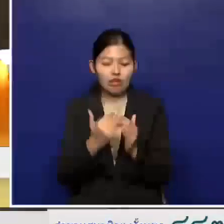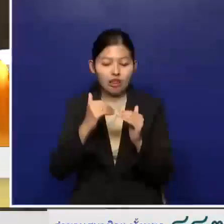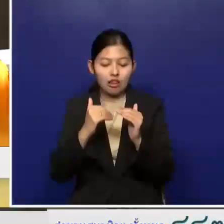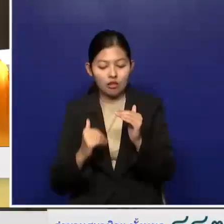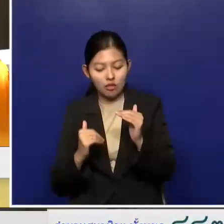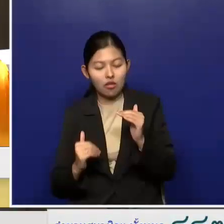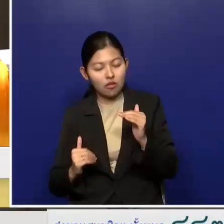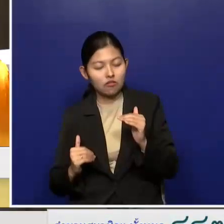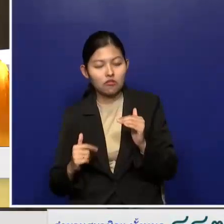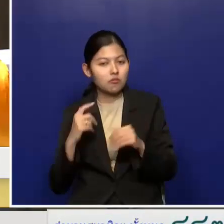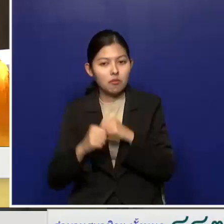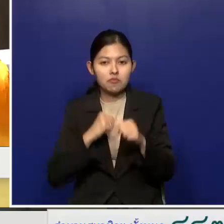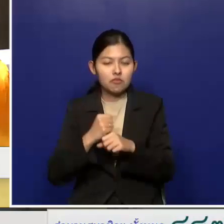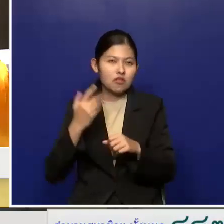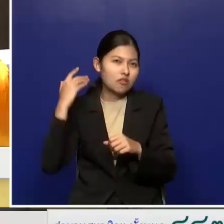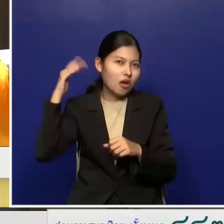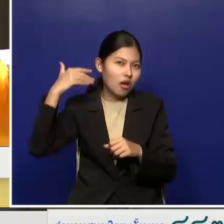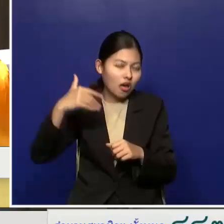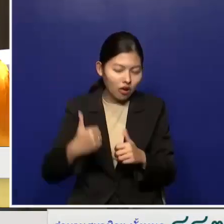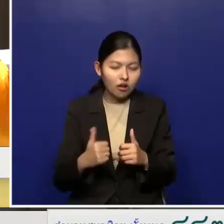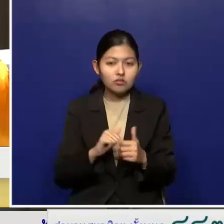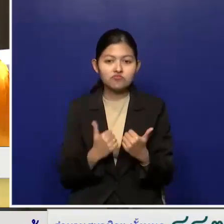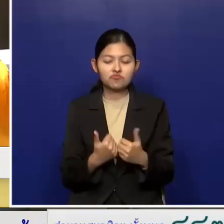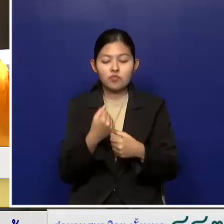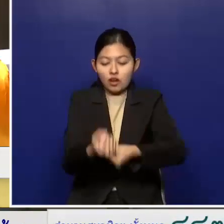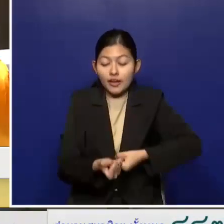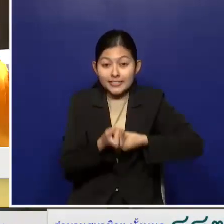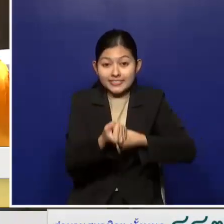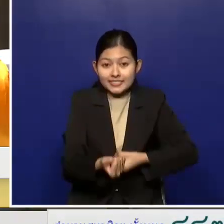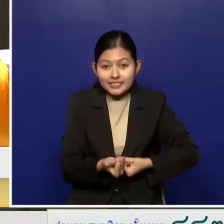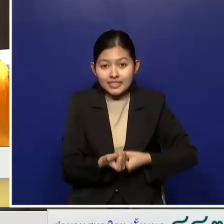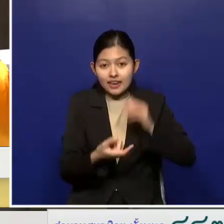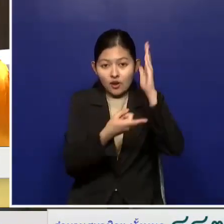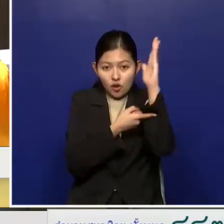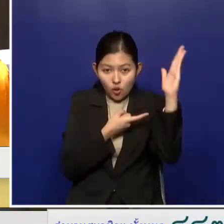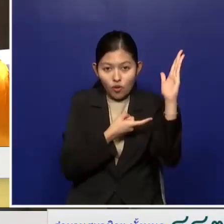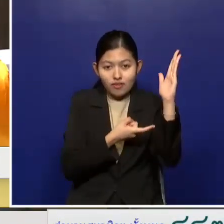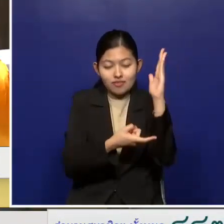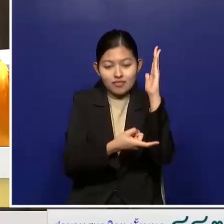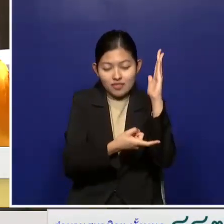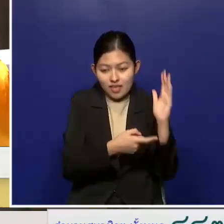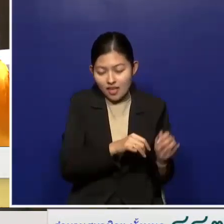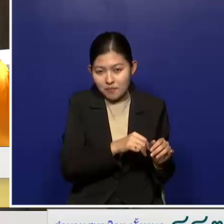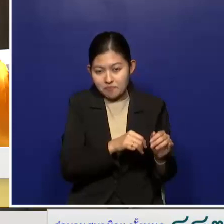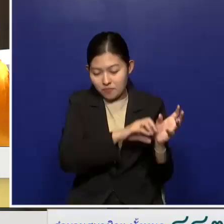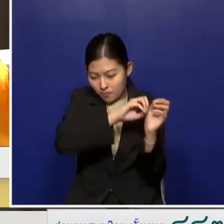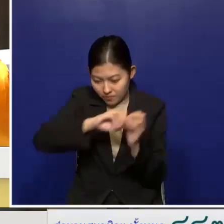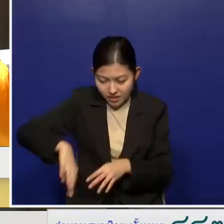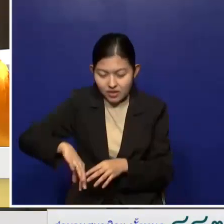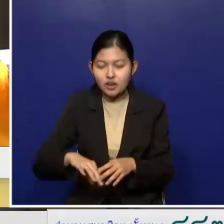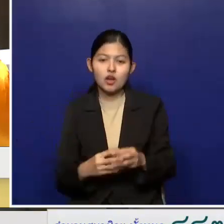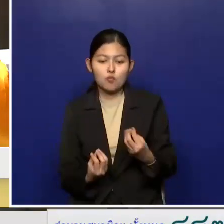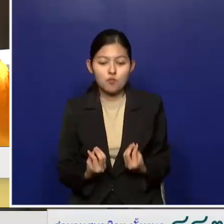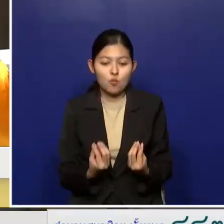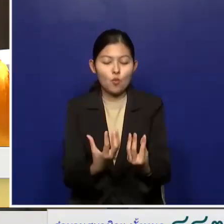ายปีแล้วดังนั้นนะคะเกษตรกรเนี่ยก็โค่นยางพารานะคะแล้วก็ย้ายไปปลูกทุเรียนแทนซึ่งทุ